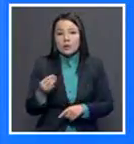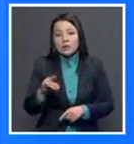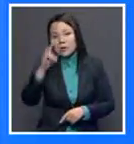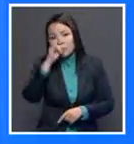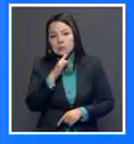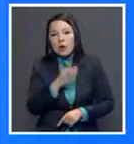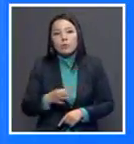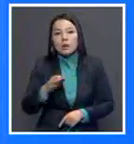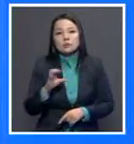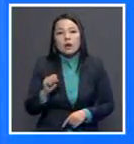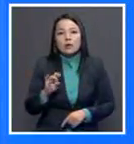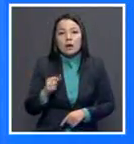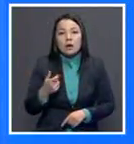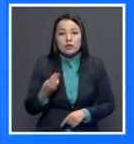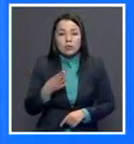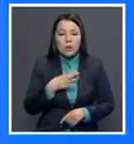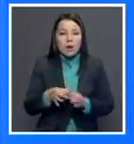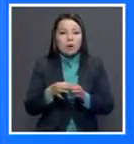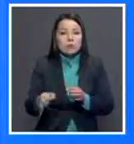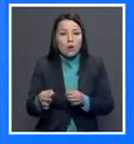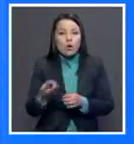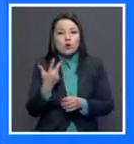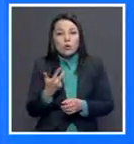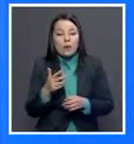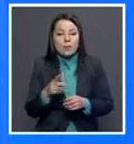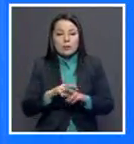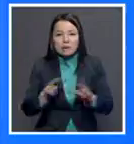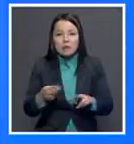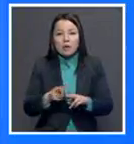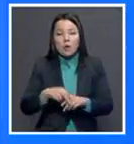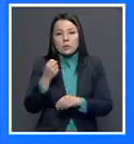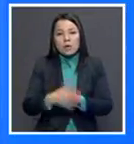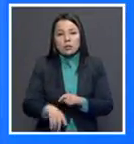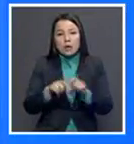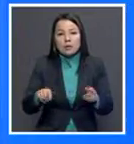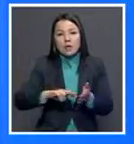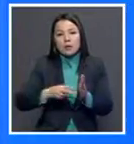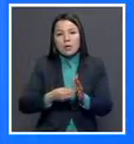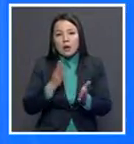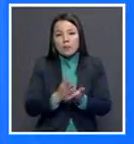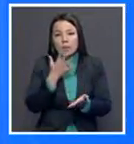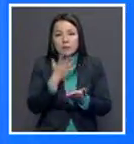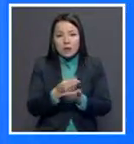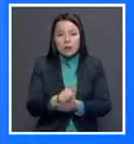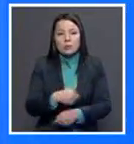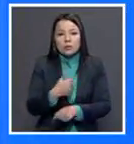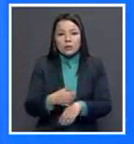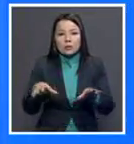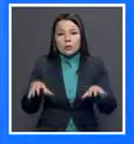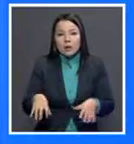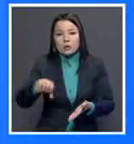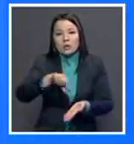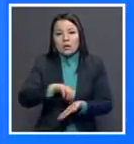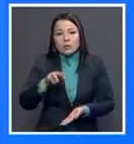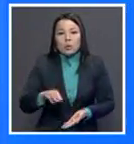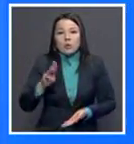облысының Сарағаш ауданында өзінің 3 бірдей орталығын ашуды көздейді. Бұл туралы бүгін ұлттық кәсіпкерлік палатасы басқарма төрағасы Тимур